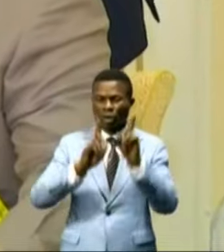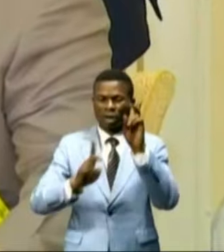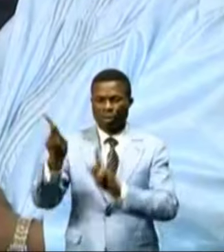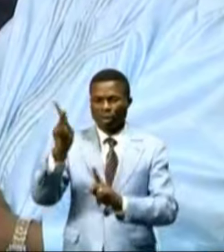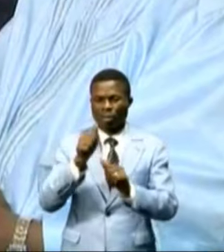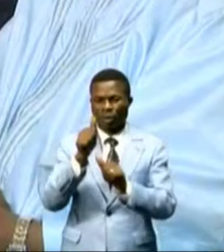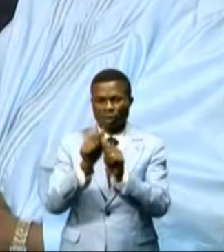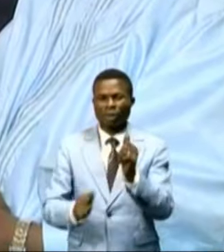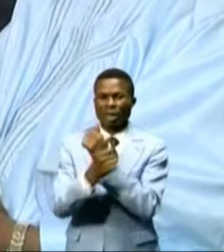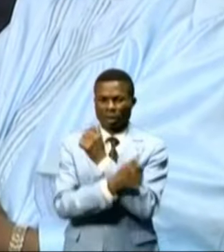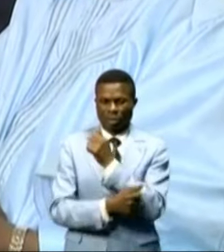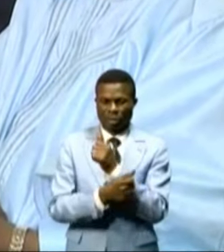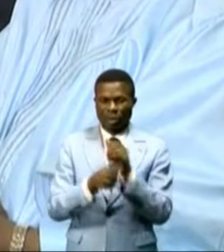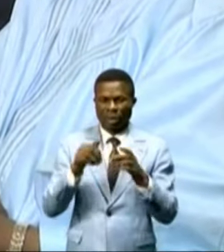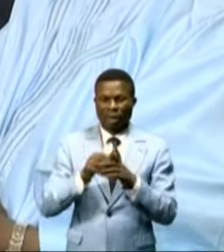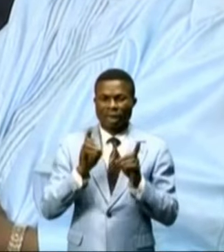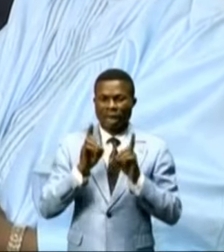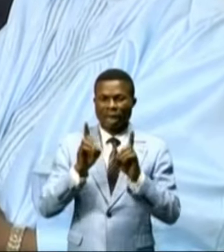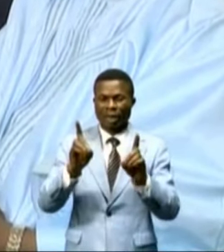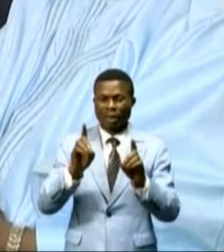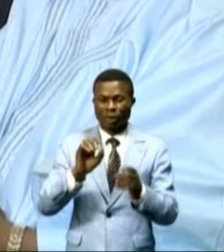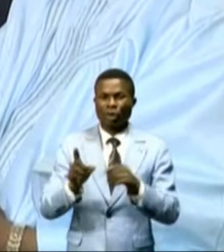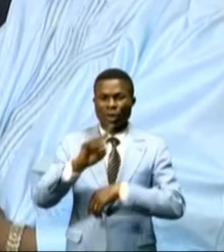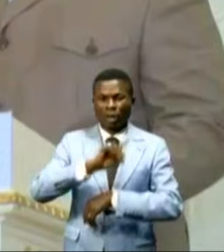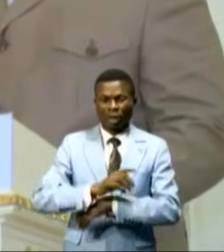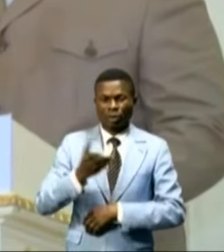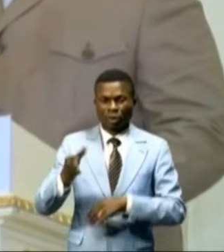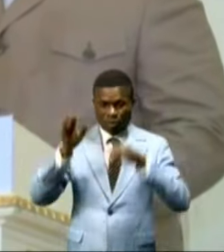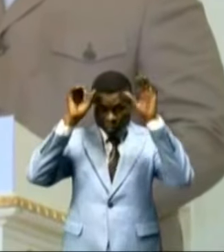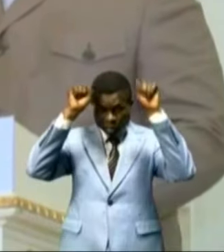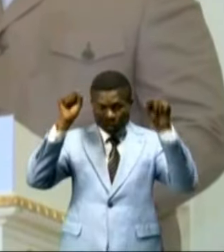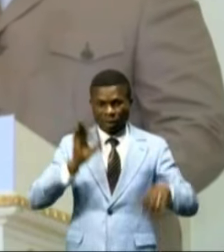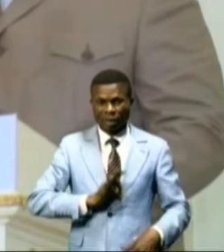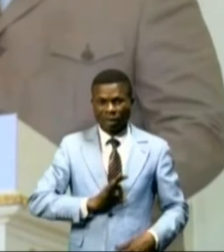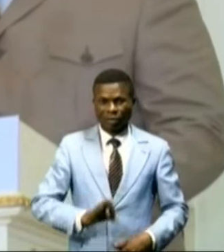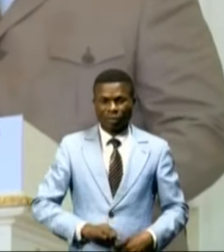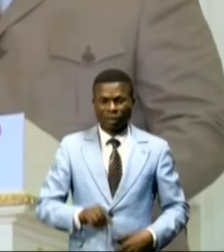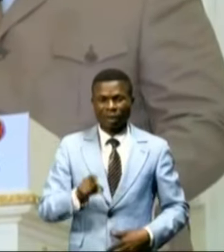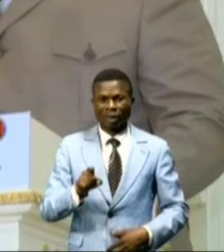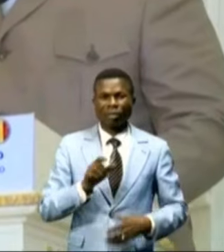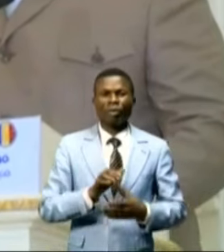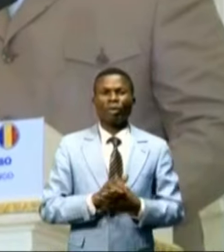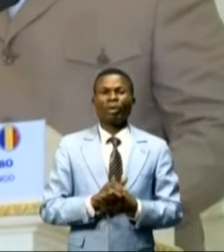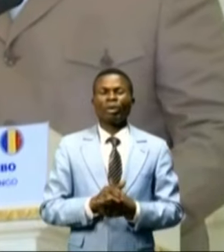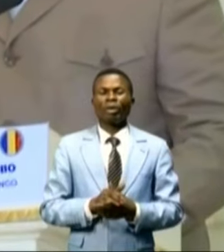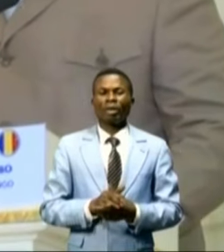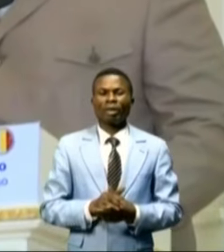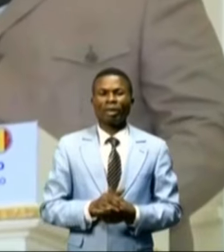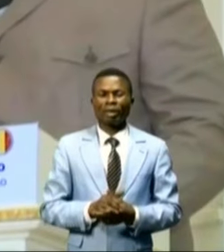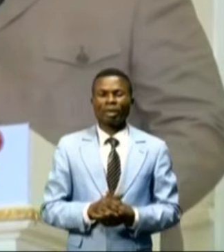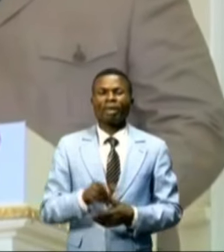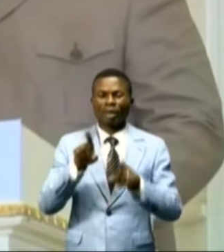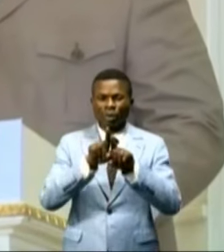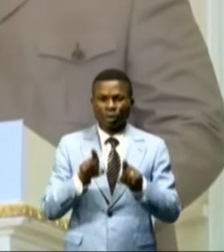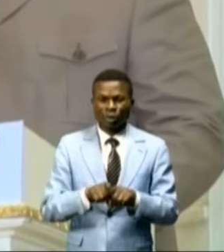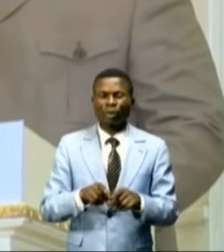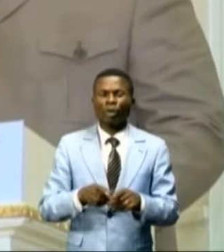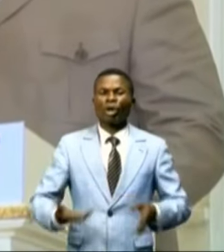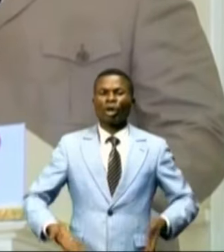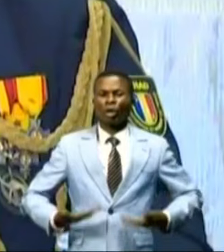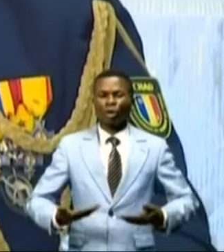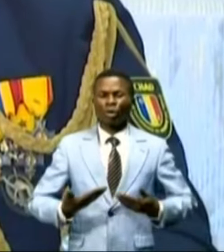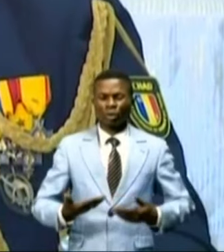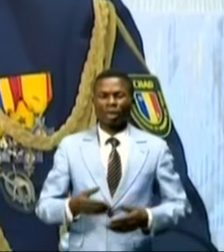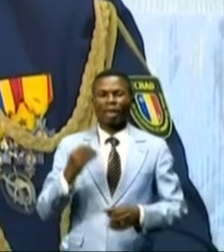respectives. Dans son discours de circonstance, le président Félix-Antoine Tshisekedi Tshilombo a également loué les